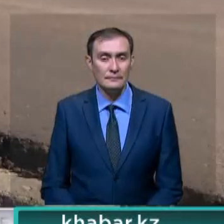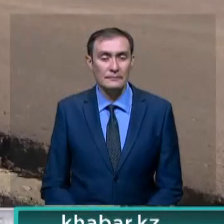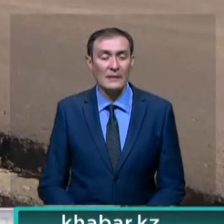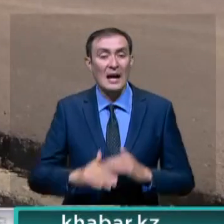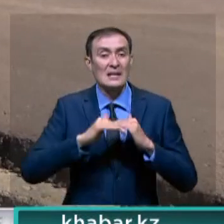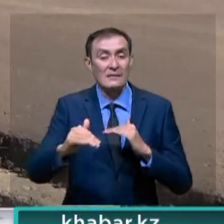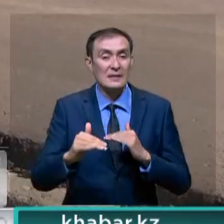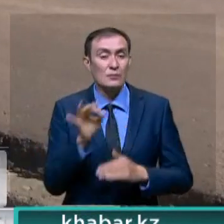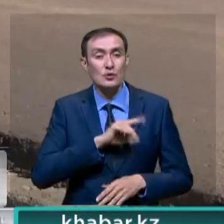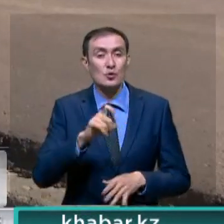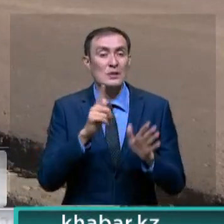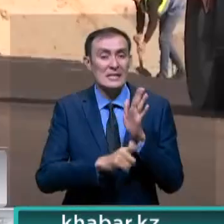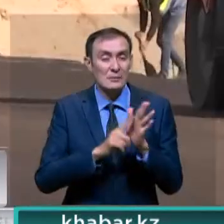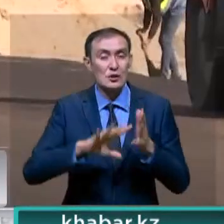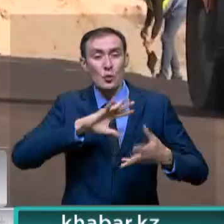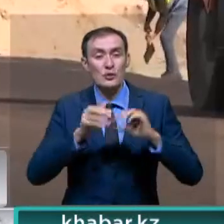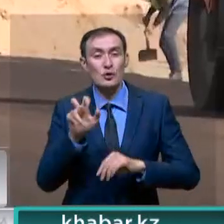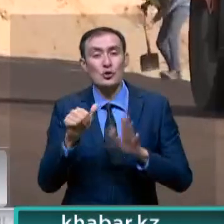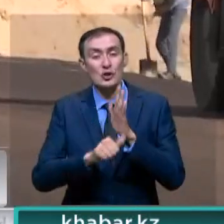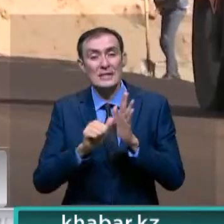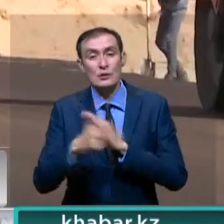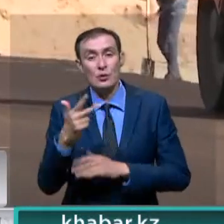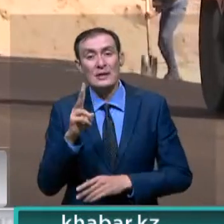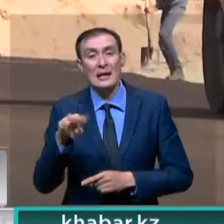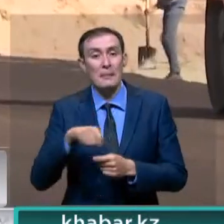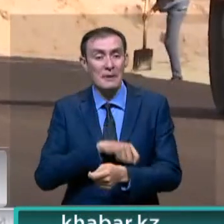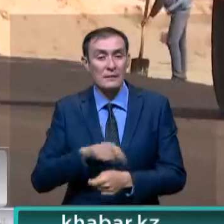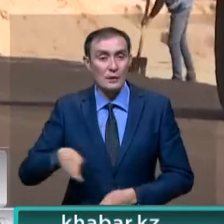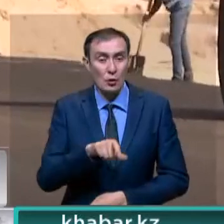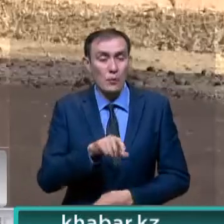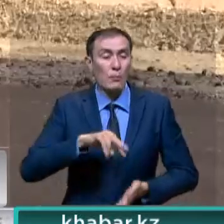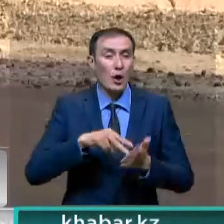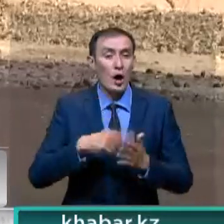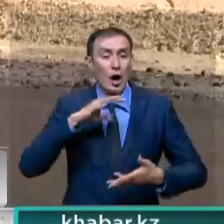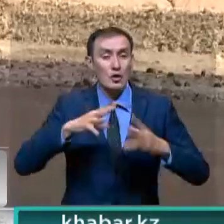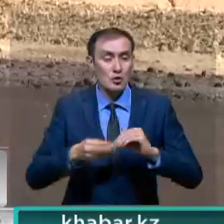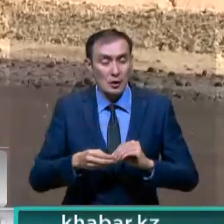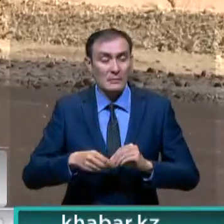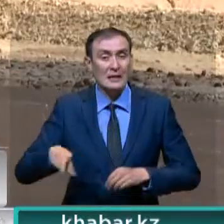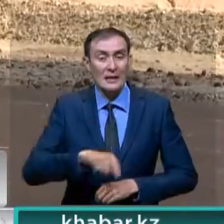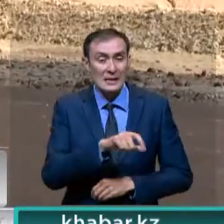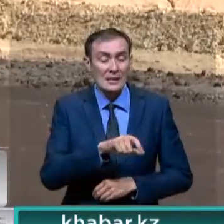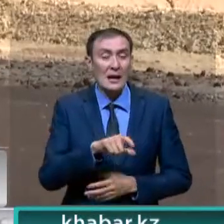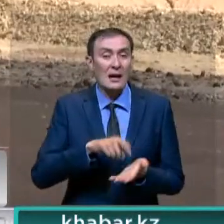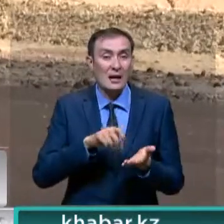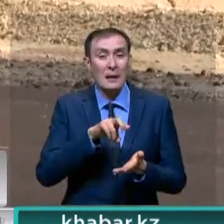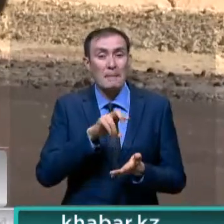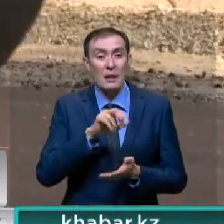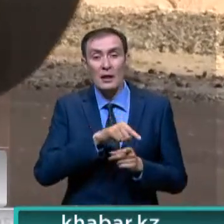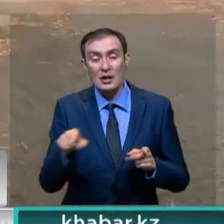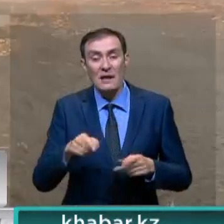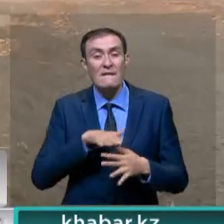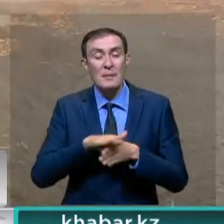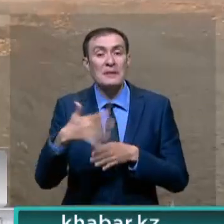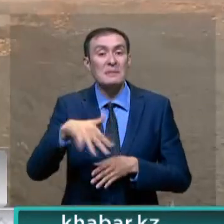Асфальтом покрыты 170 из 363 километров дороги. Согласно отчетам, на трассе Караганда-Балхаш выполнена